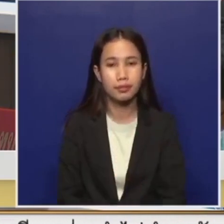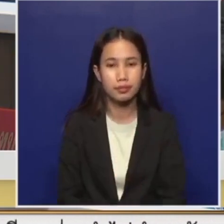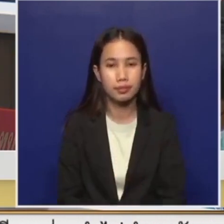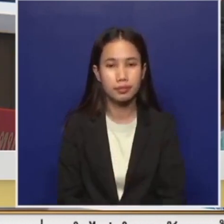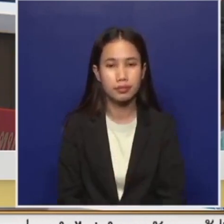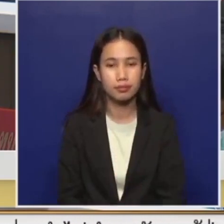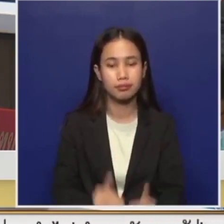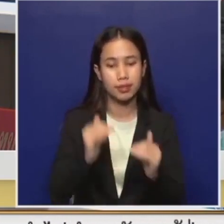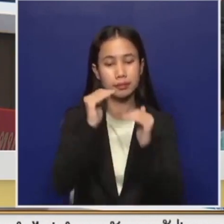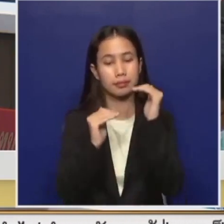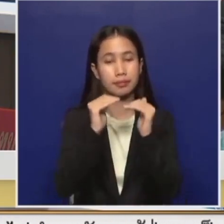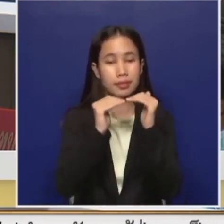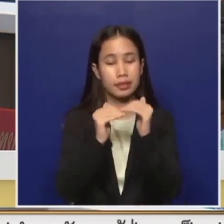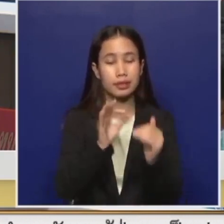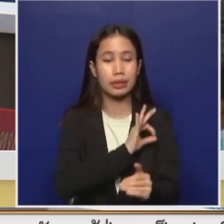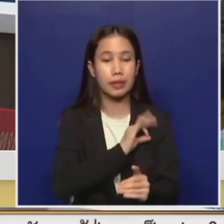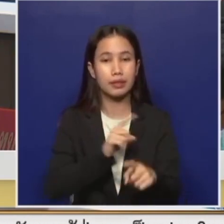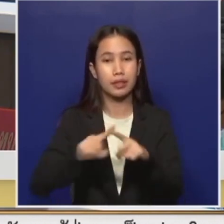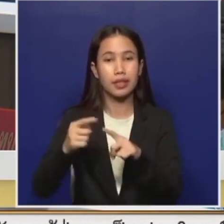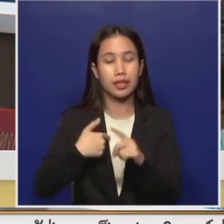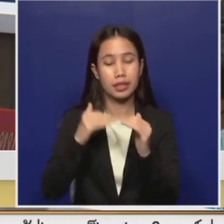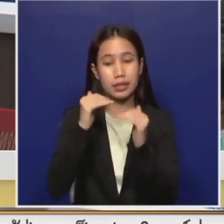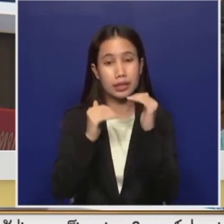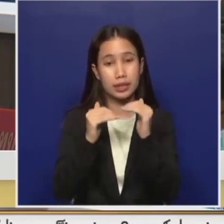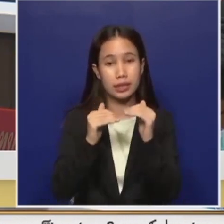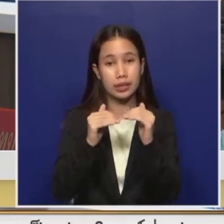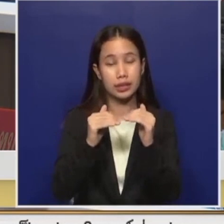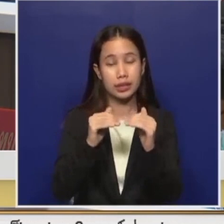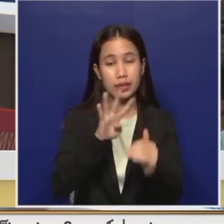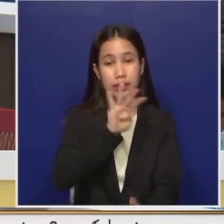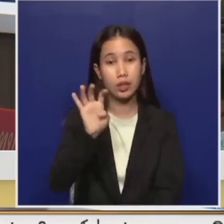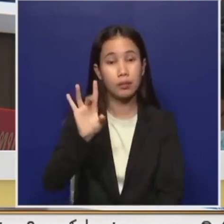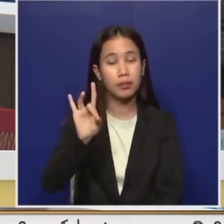เกินกึ่งของสมัชิกทมีอยู่เข้าทมอยู่487